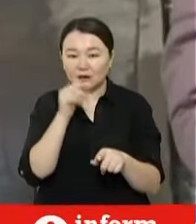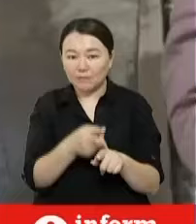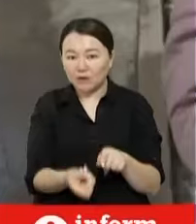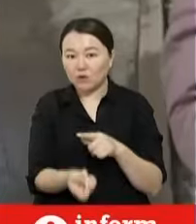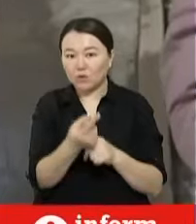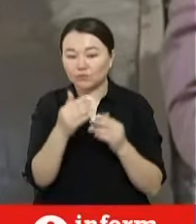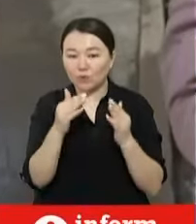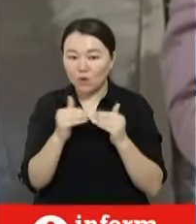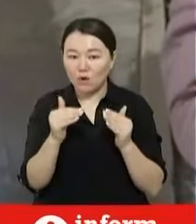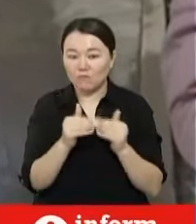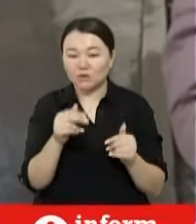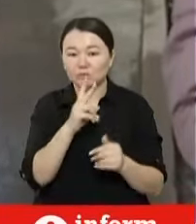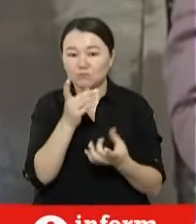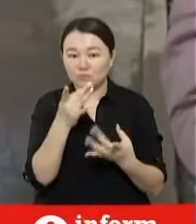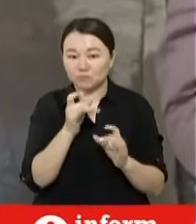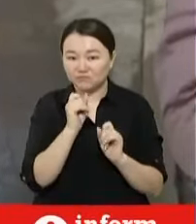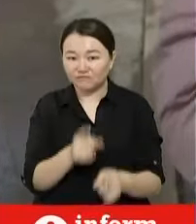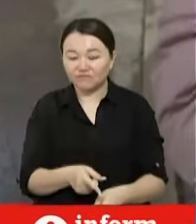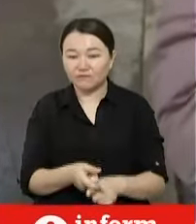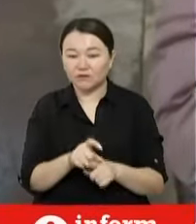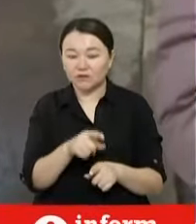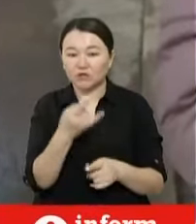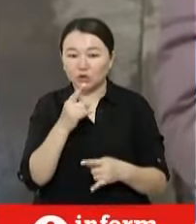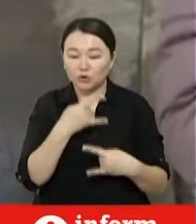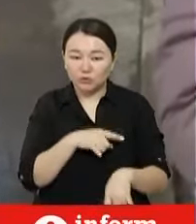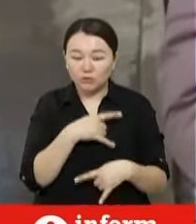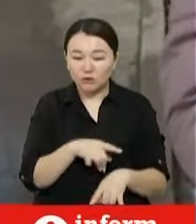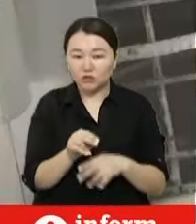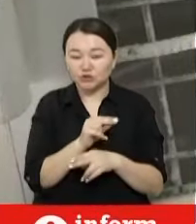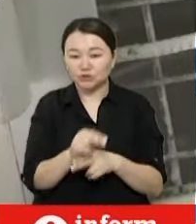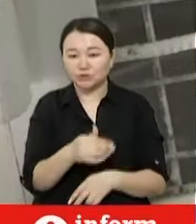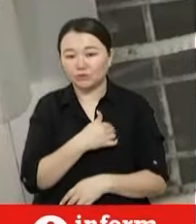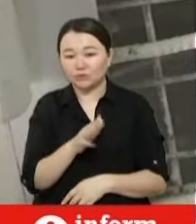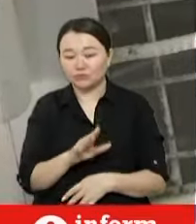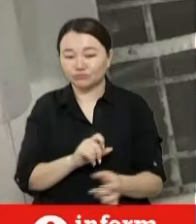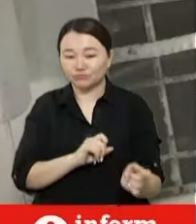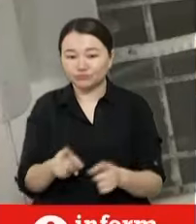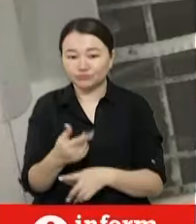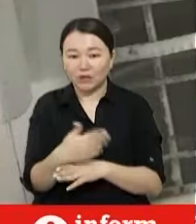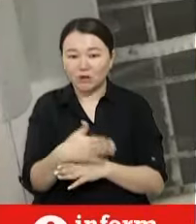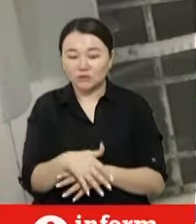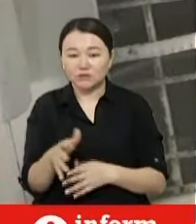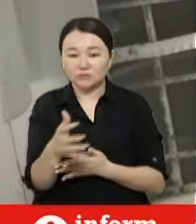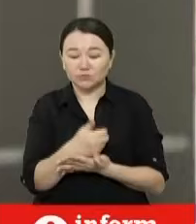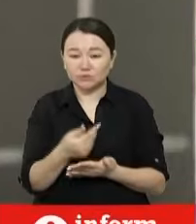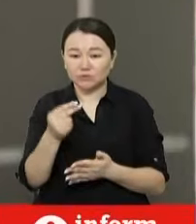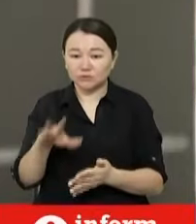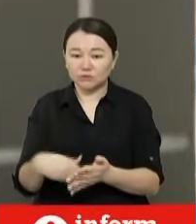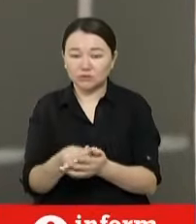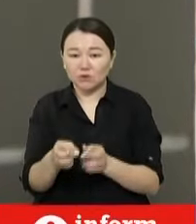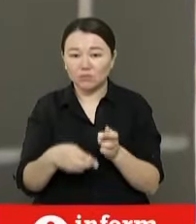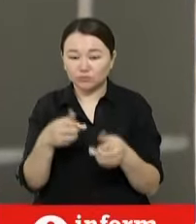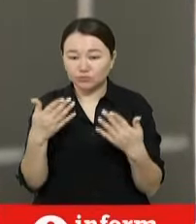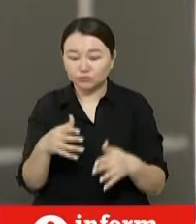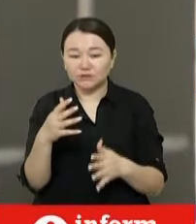домашняя что её просто выкинули что она щенков родила видимо лечить не захотели волонтёры объявили сбор Питбуля прооперировали